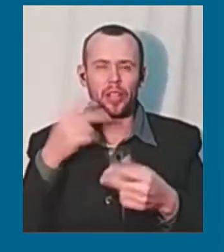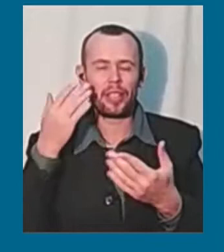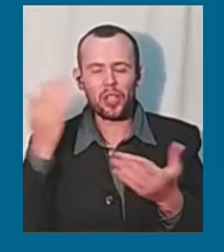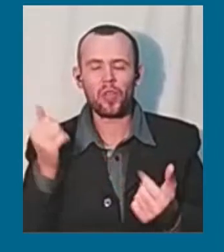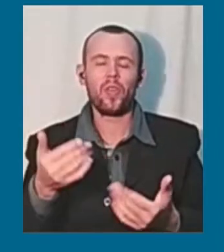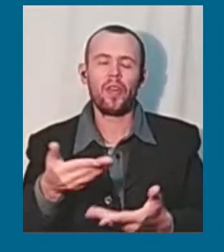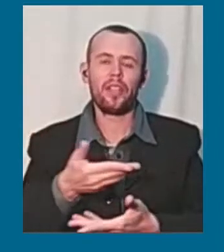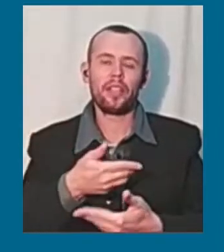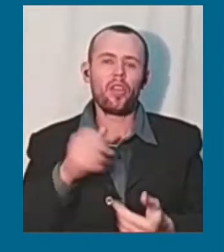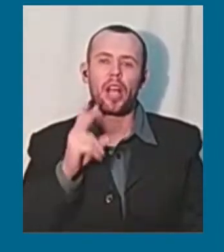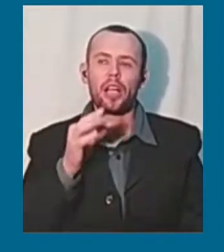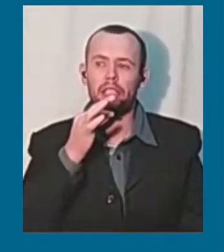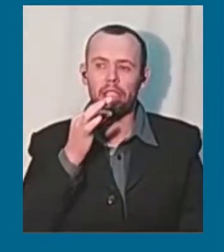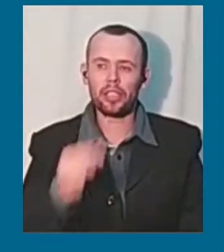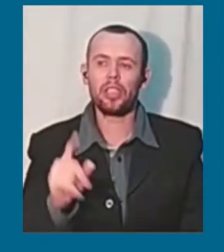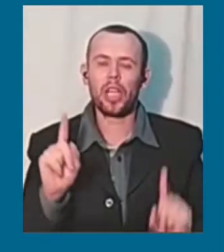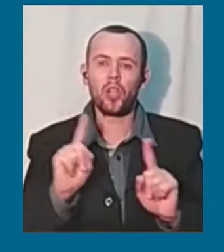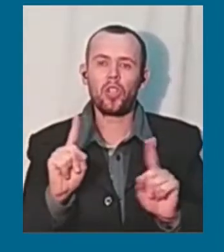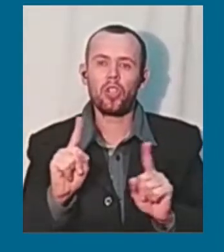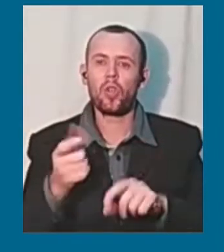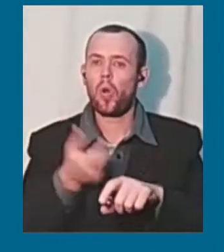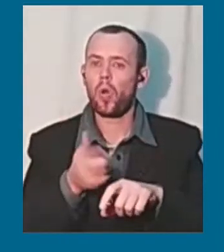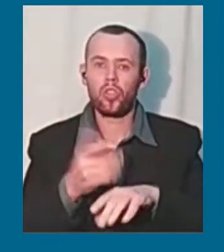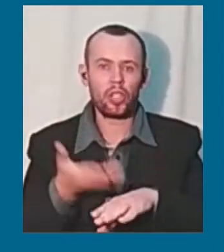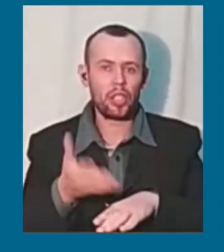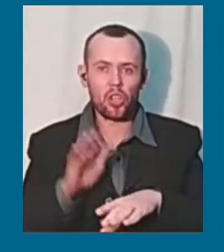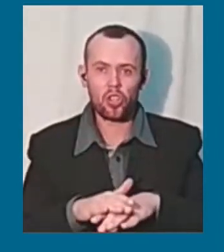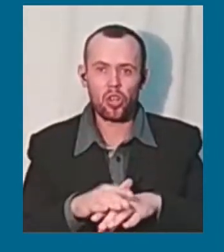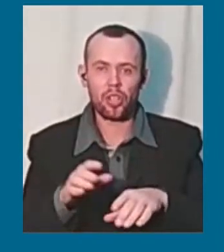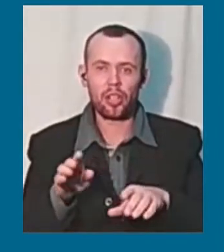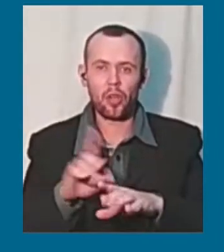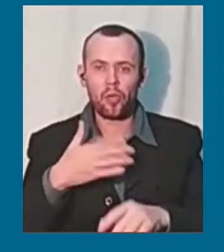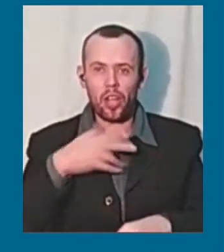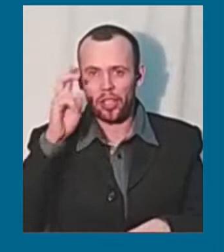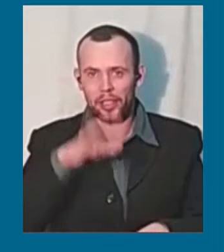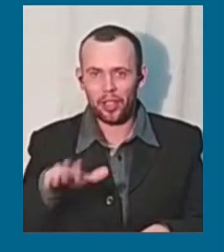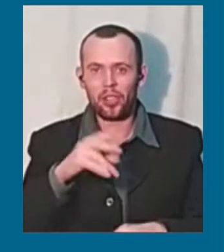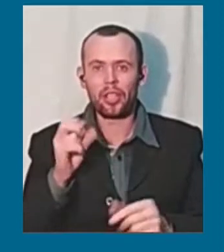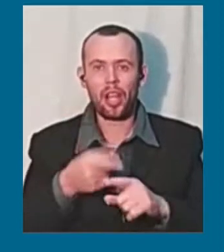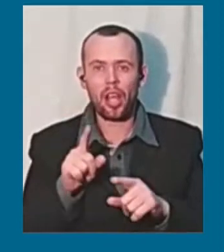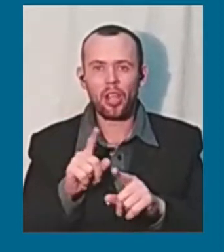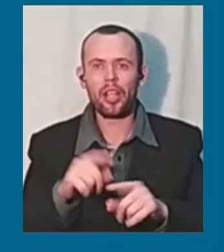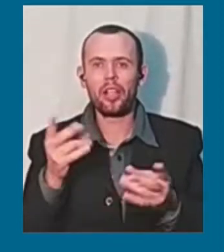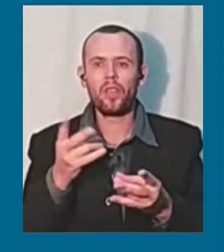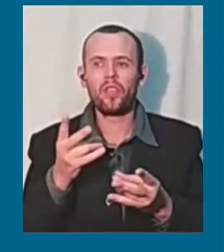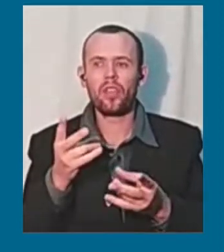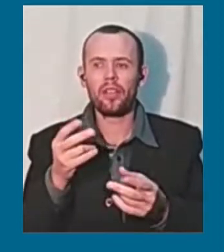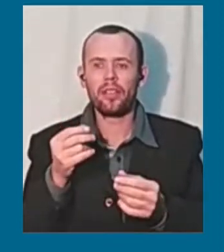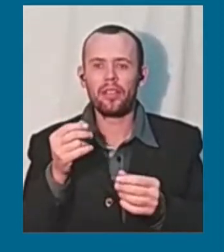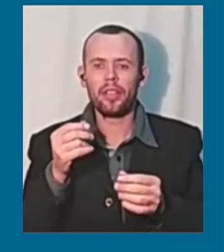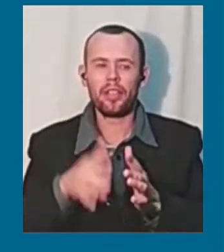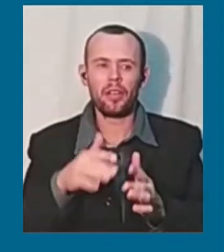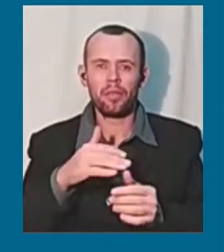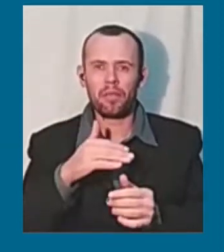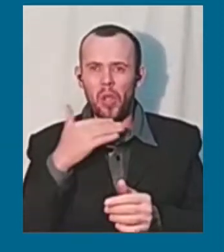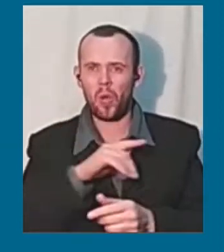подсказали. Это очень тяжело доказывать в нашей стране, и на это надо очень тратить моральные силы,